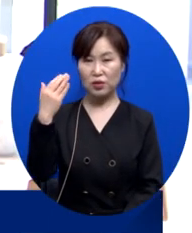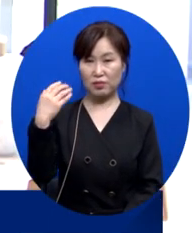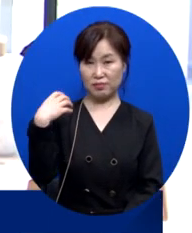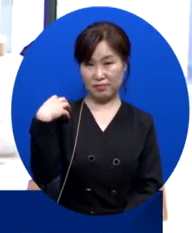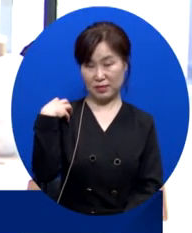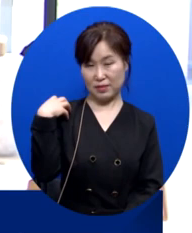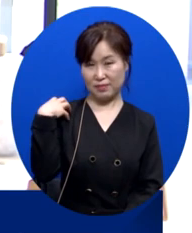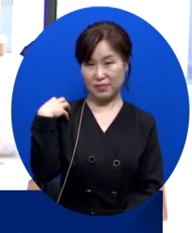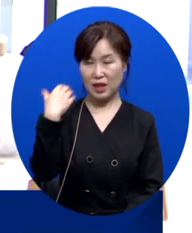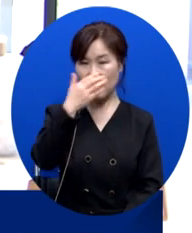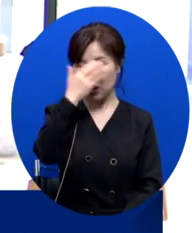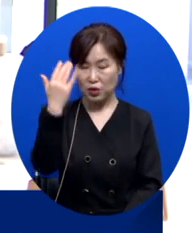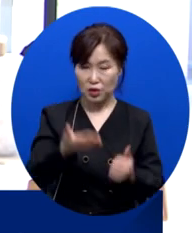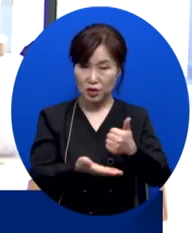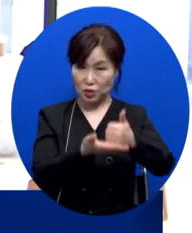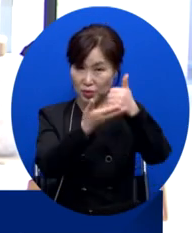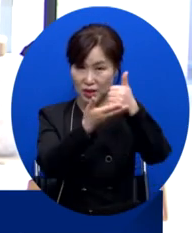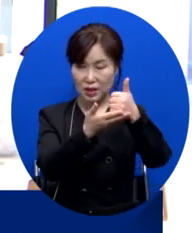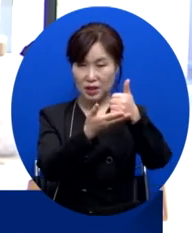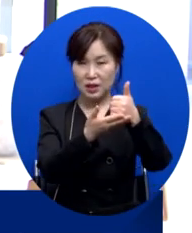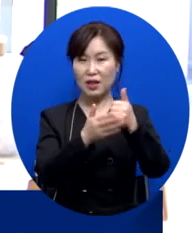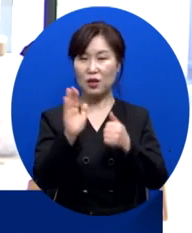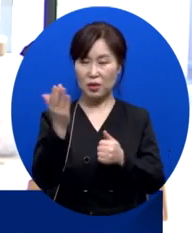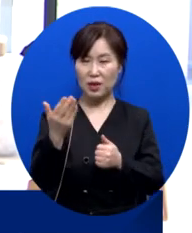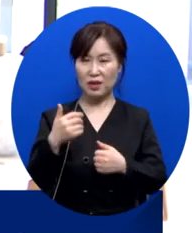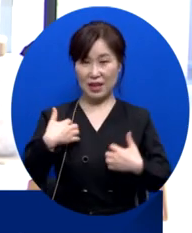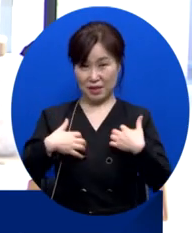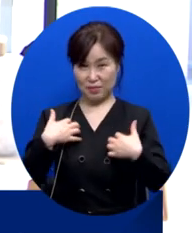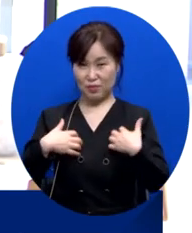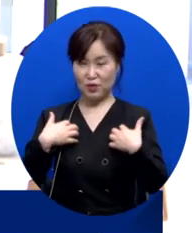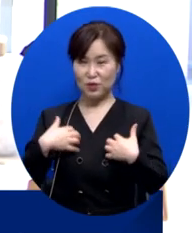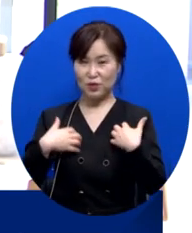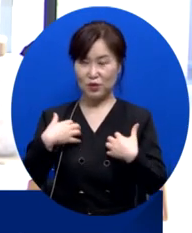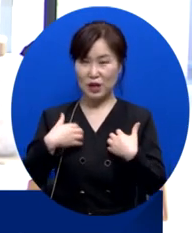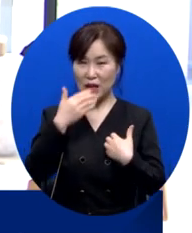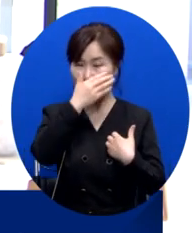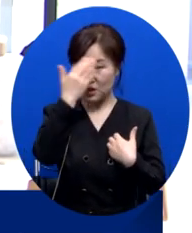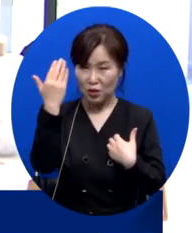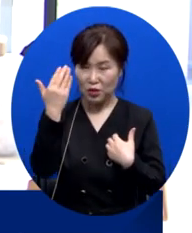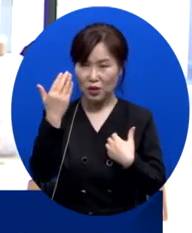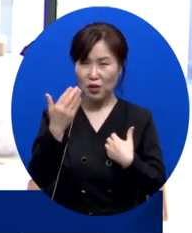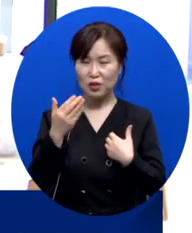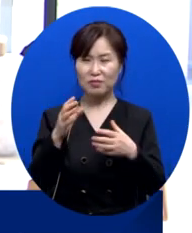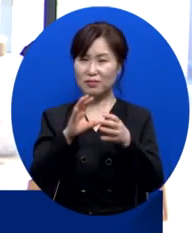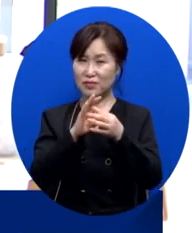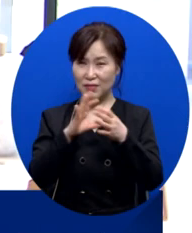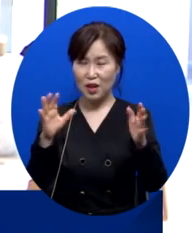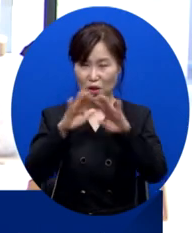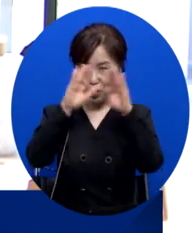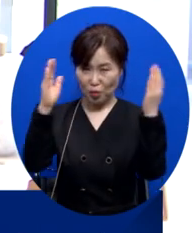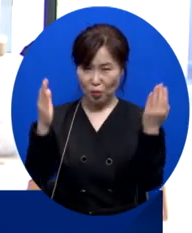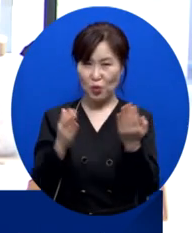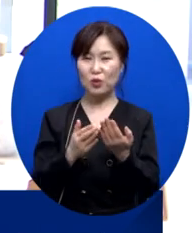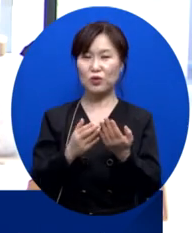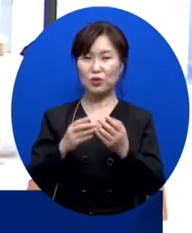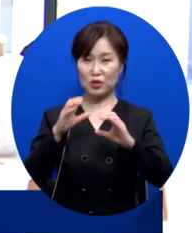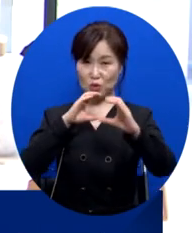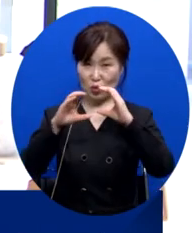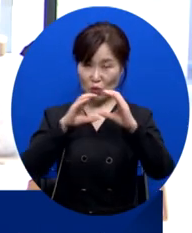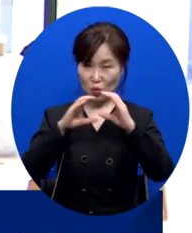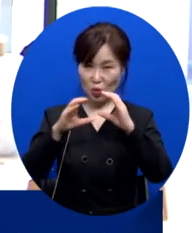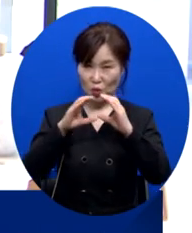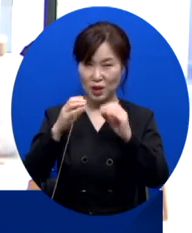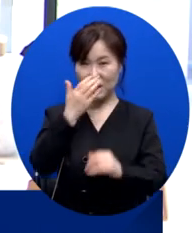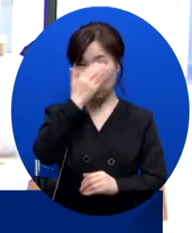섬기는 성형 교에 같이 함께 돼서 너무 기쁘게 생각하고 또 청년 뿐만 아니라 모든 세대가 자유롭게 소통하면서 성령 같은